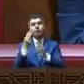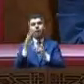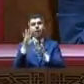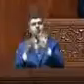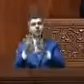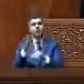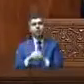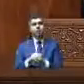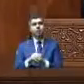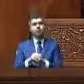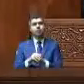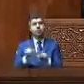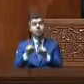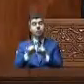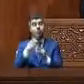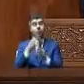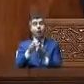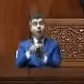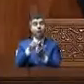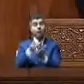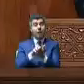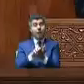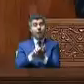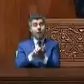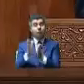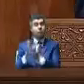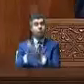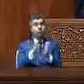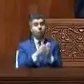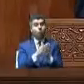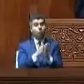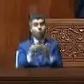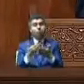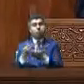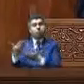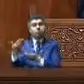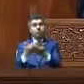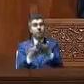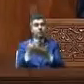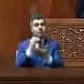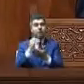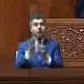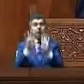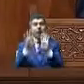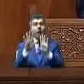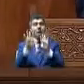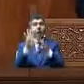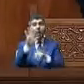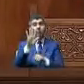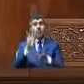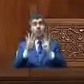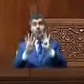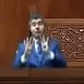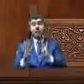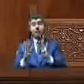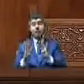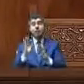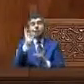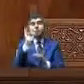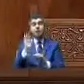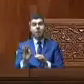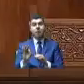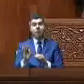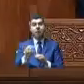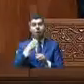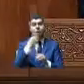2015. وتهيمن المنتجات غير الفلاحية على المبادلات التجارية بين الشريكين ب 85%. هذا فكرة خاطئة، كيظنوا